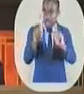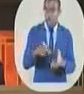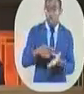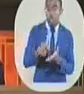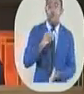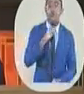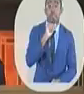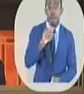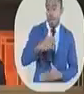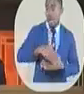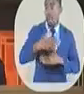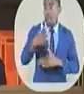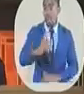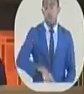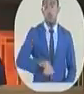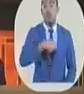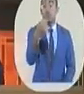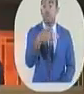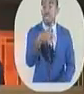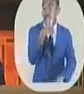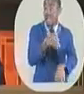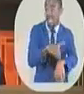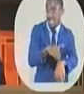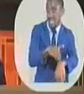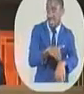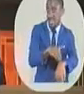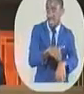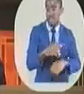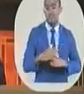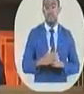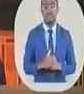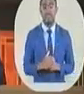à une date qui sera arrêtée par le gouvernement.